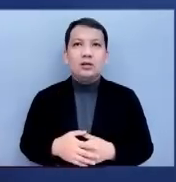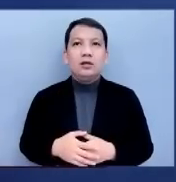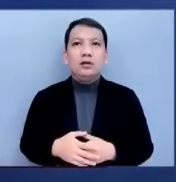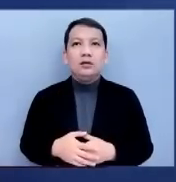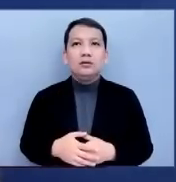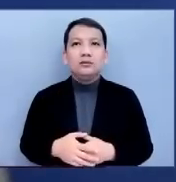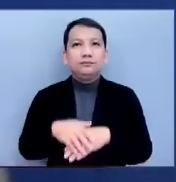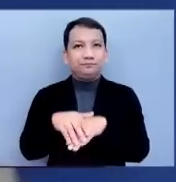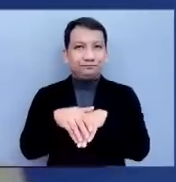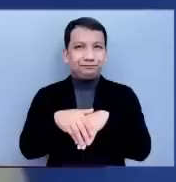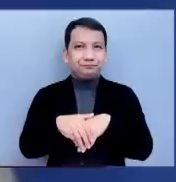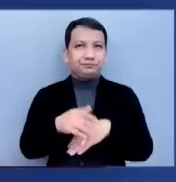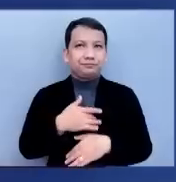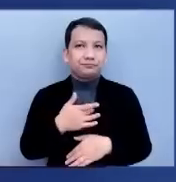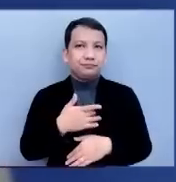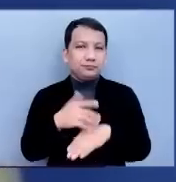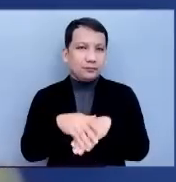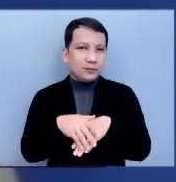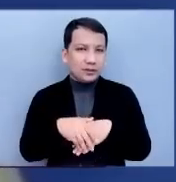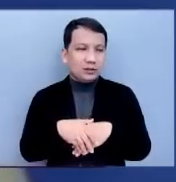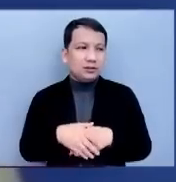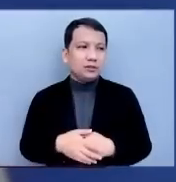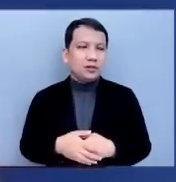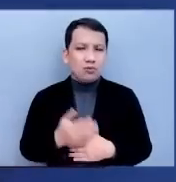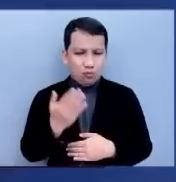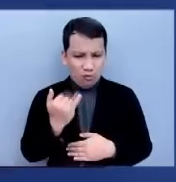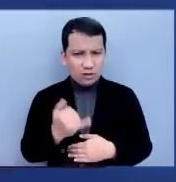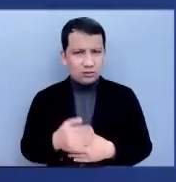na lang, pero may pagsisisi. Bakit?